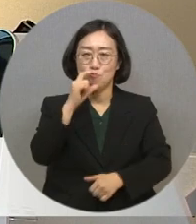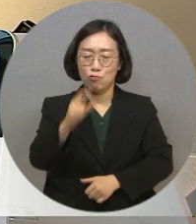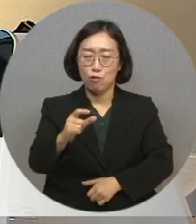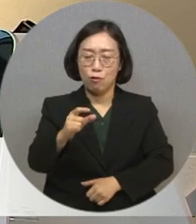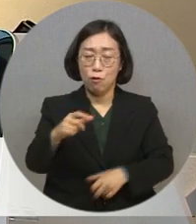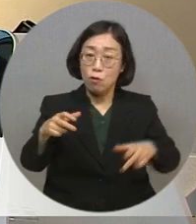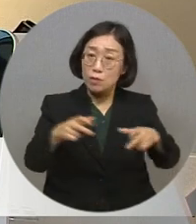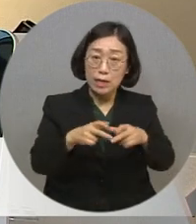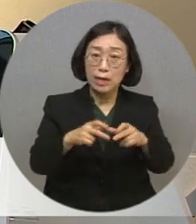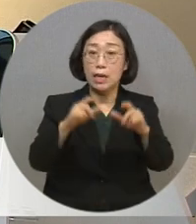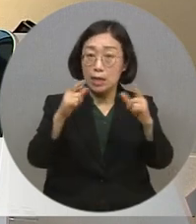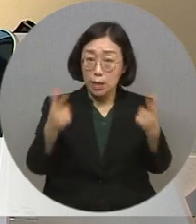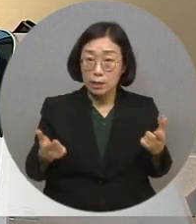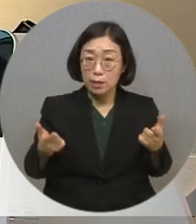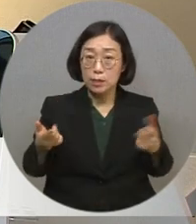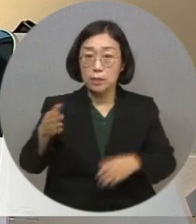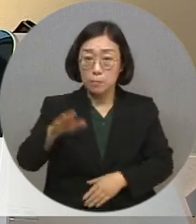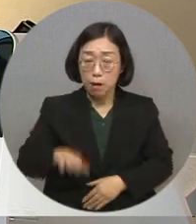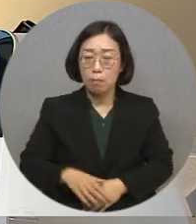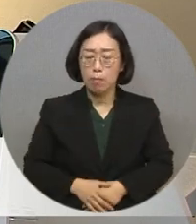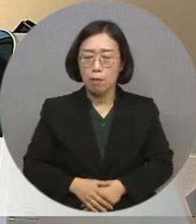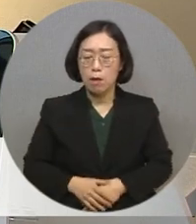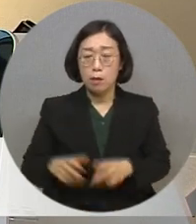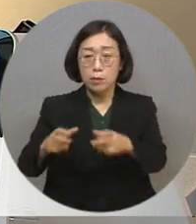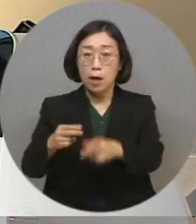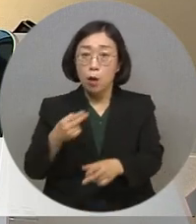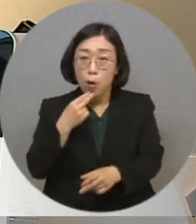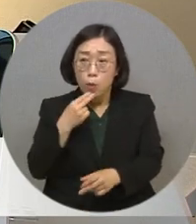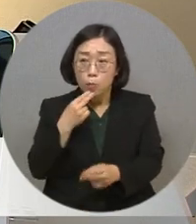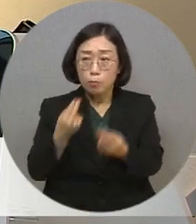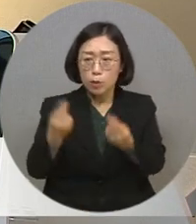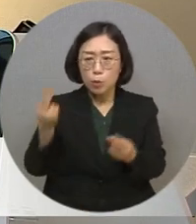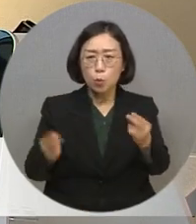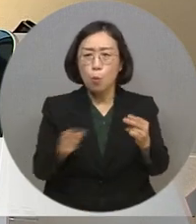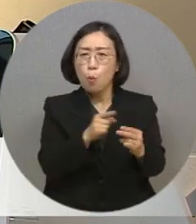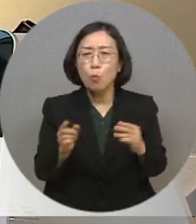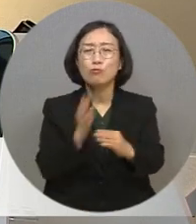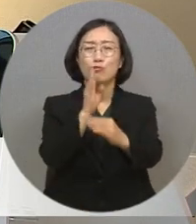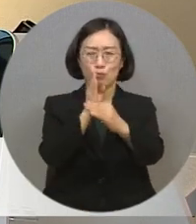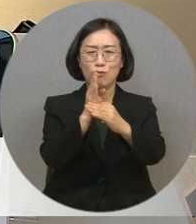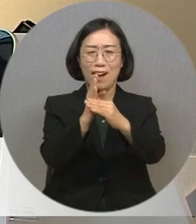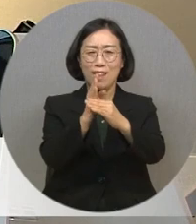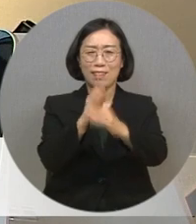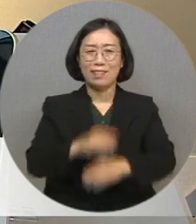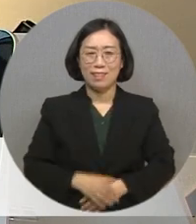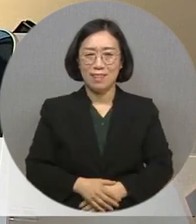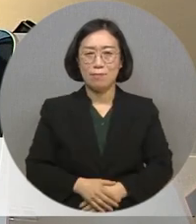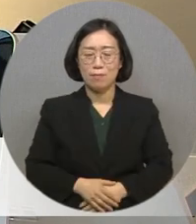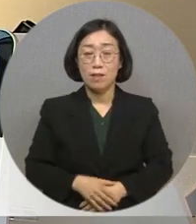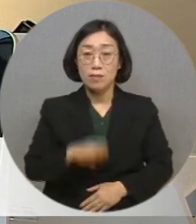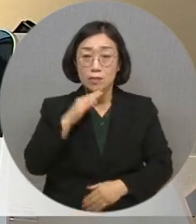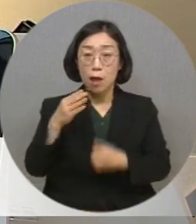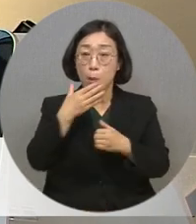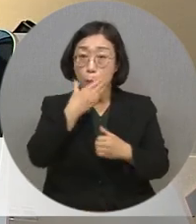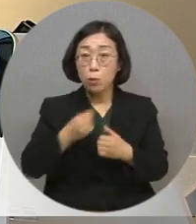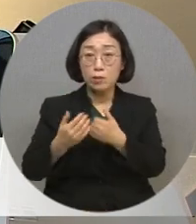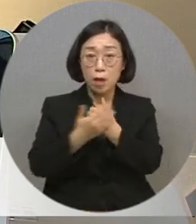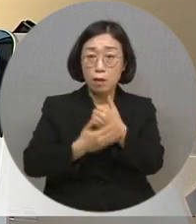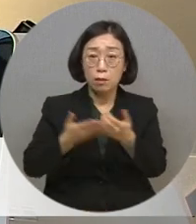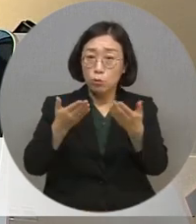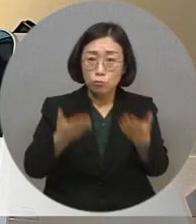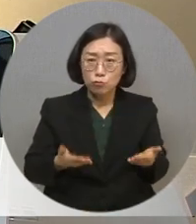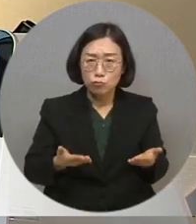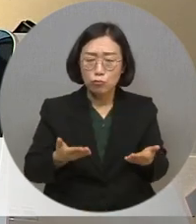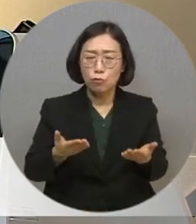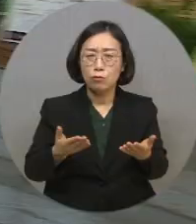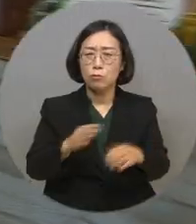아니고 지적장애인과 비지적장애인에 있는 경계에 있기 때문에 현재 복지 사각지대에 놓여